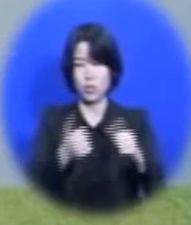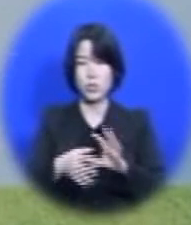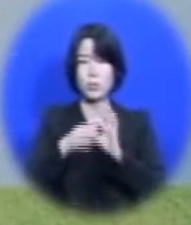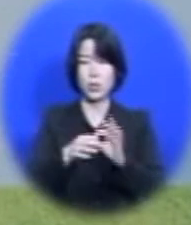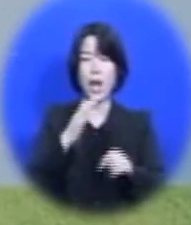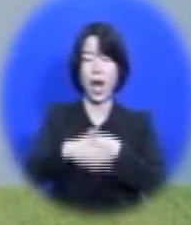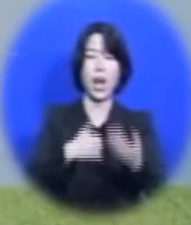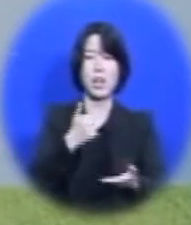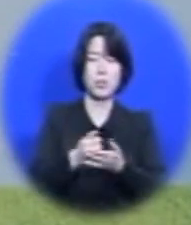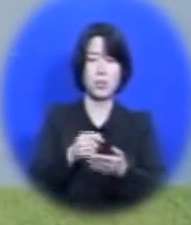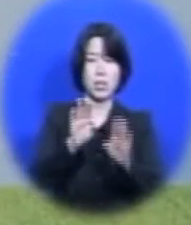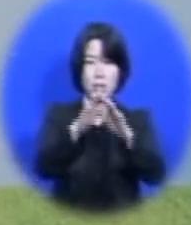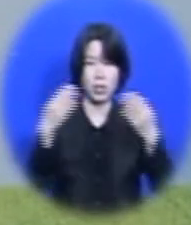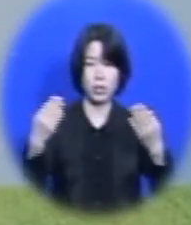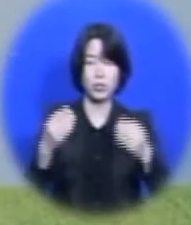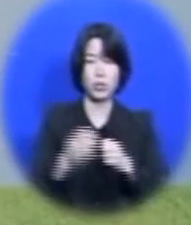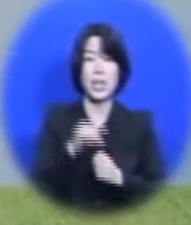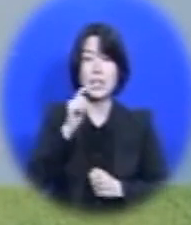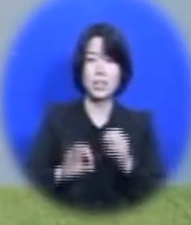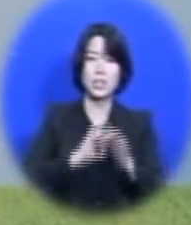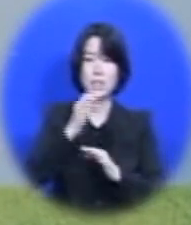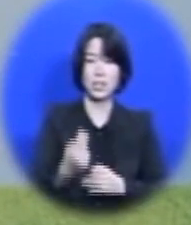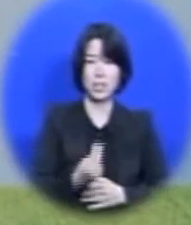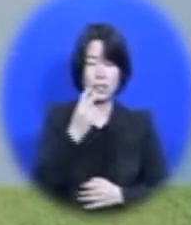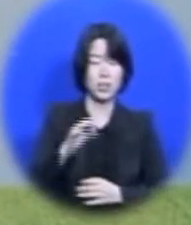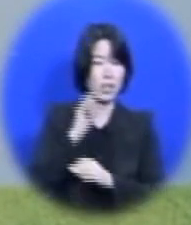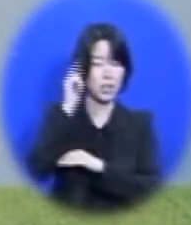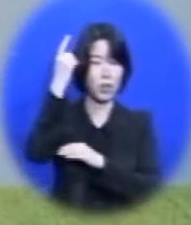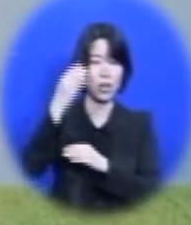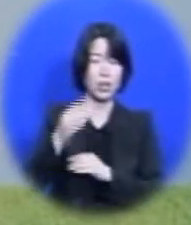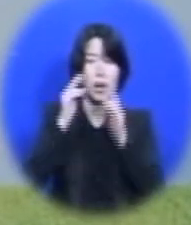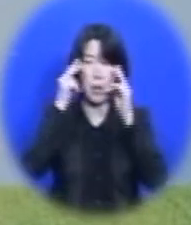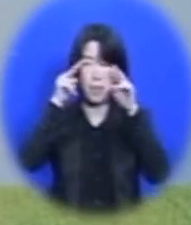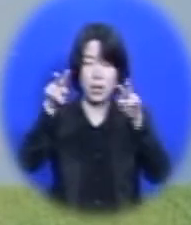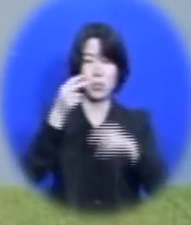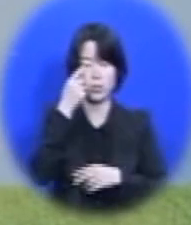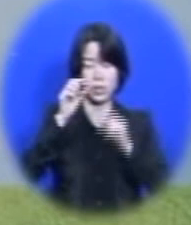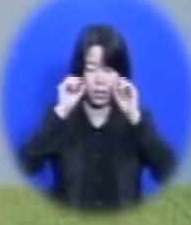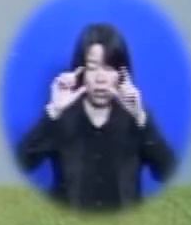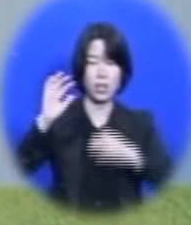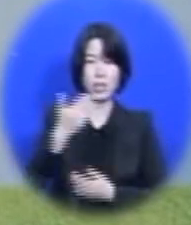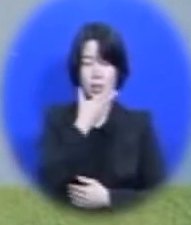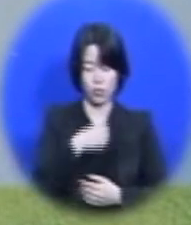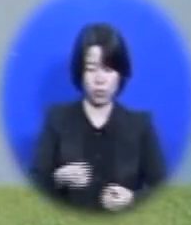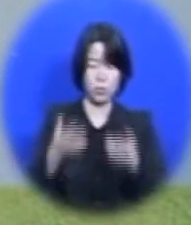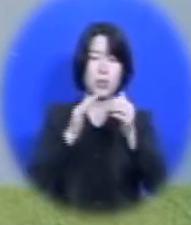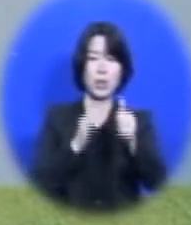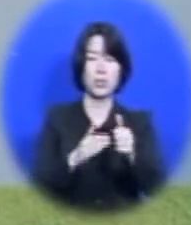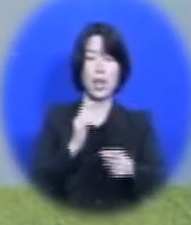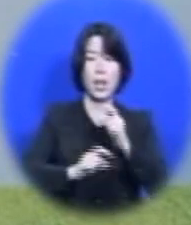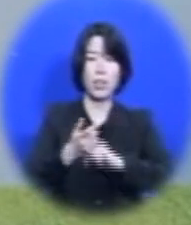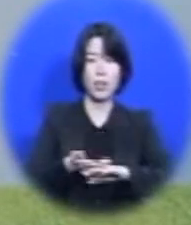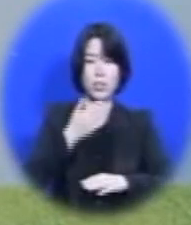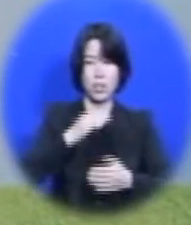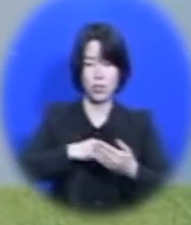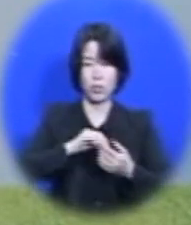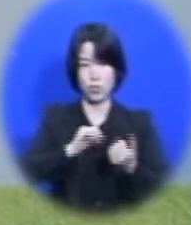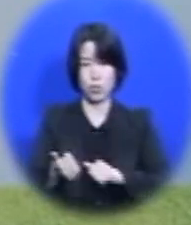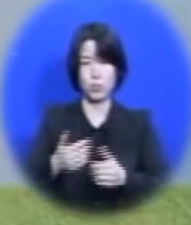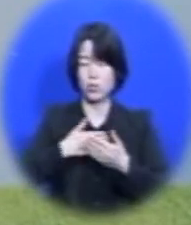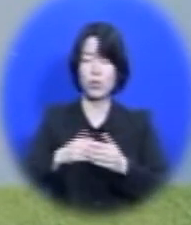통하여 하나님이 열어주신 그 영생의 영광을 바라보는 눈들이 열리게 되기를 축복합니다. 더 이상 죽음은 두려운 것도